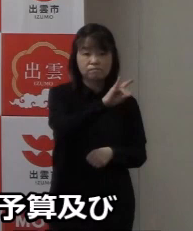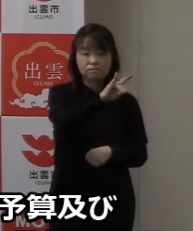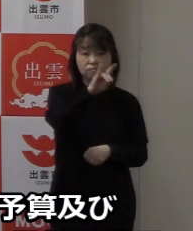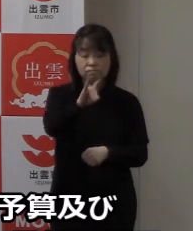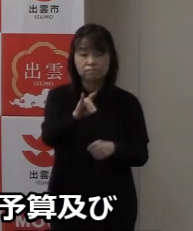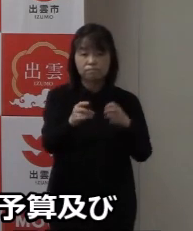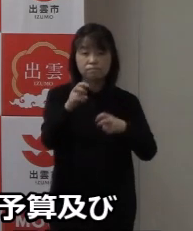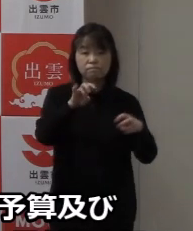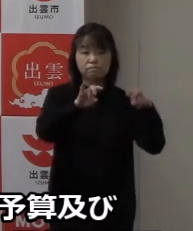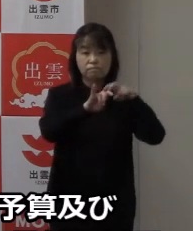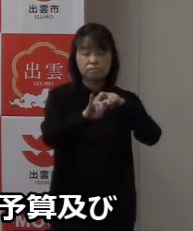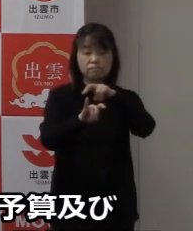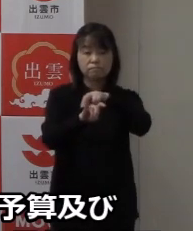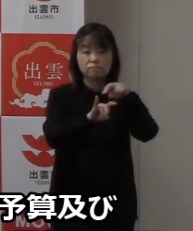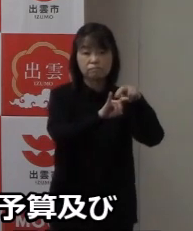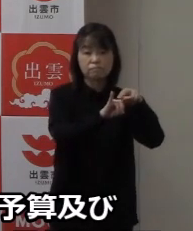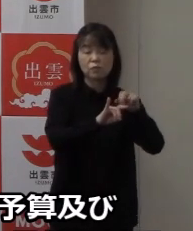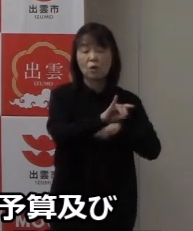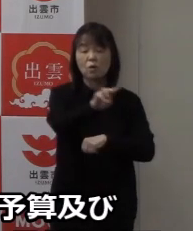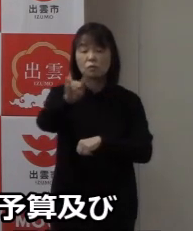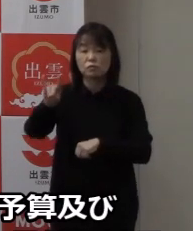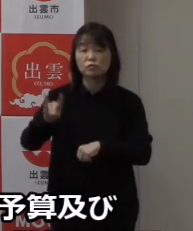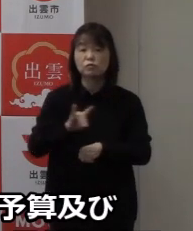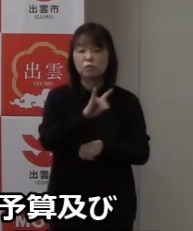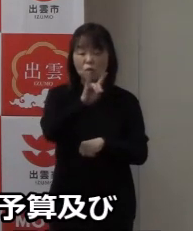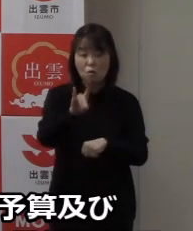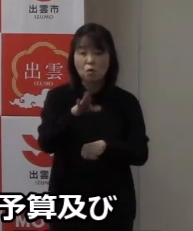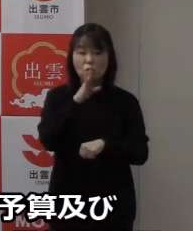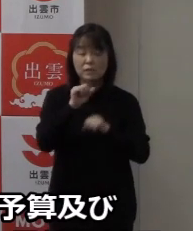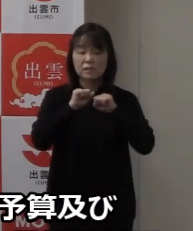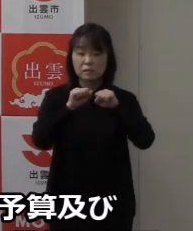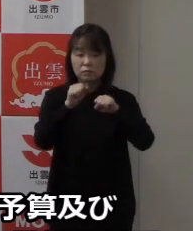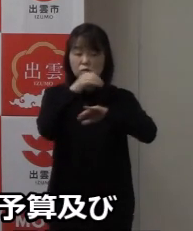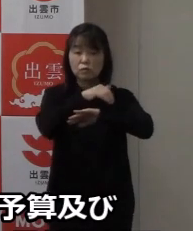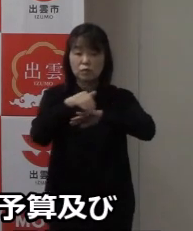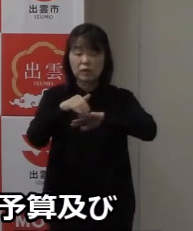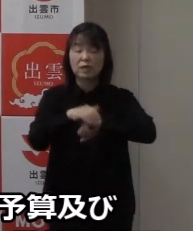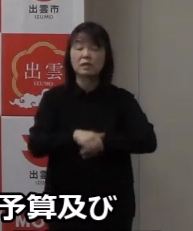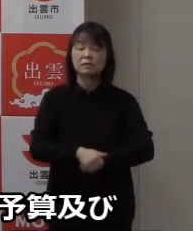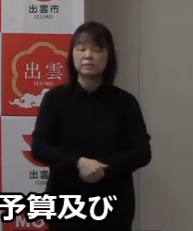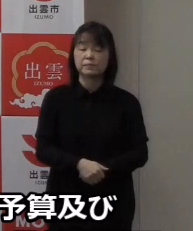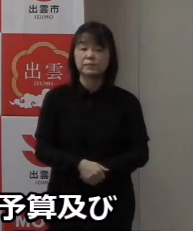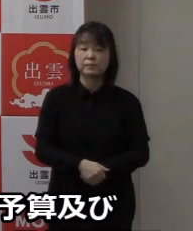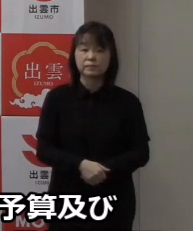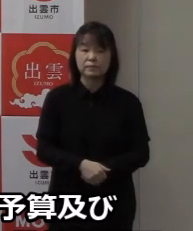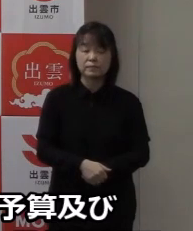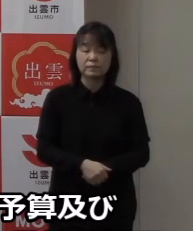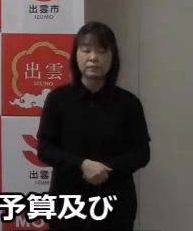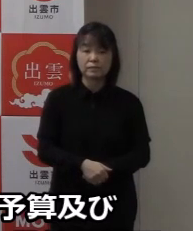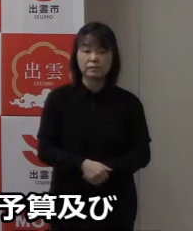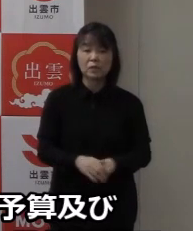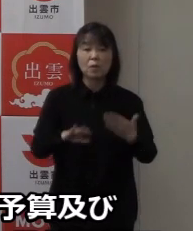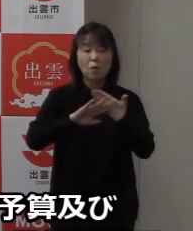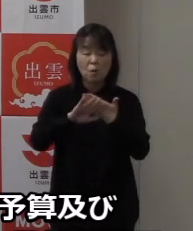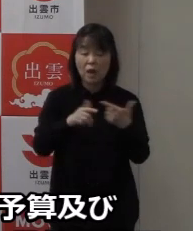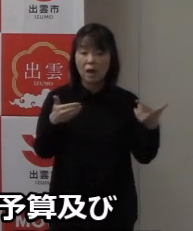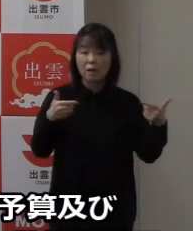を実施したいというふうに考えておるところであります。 その他バス